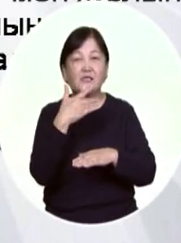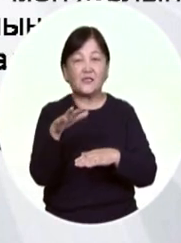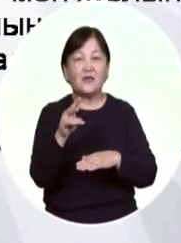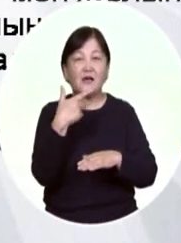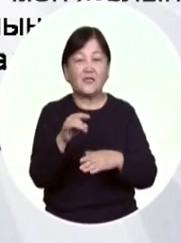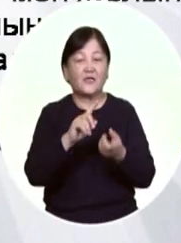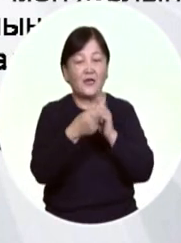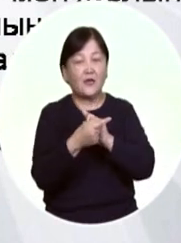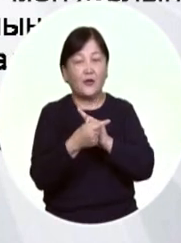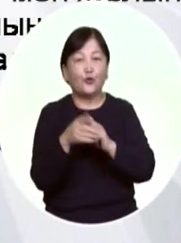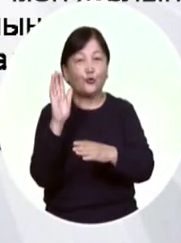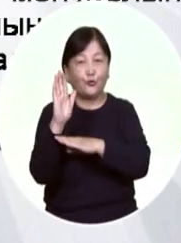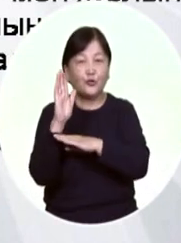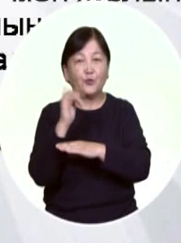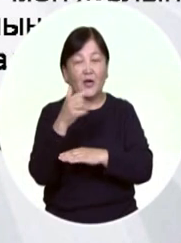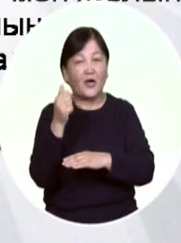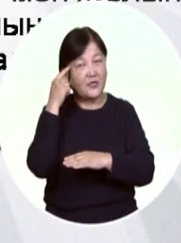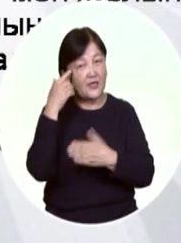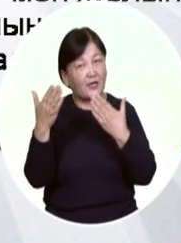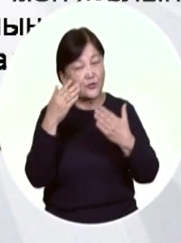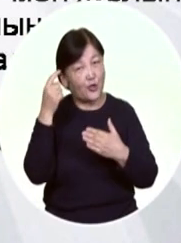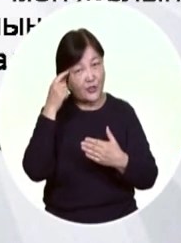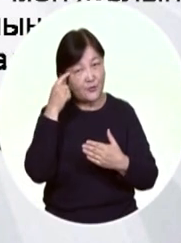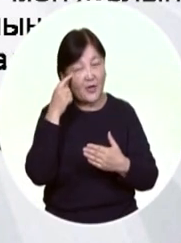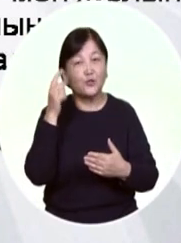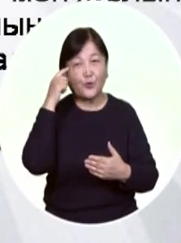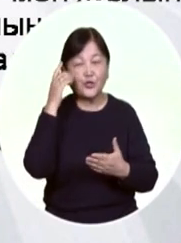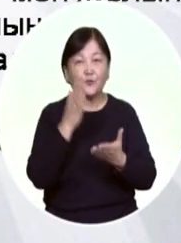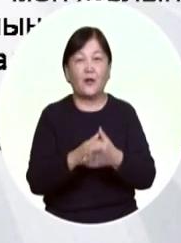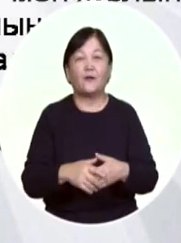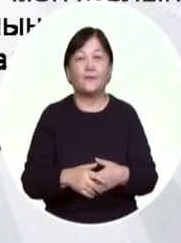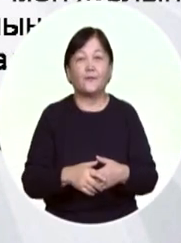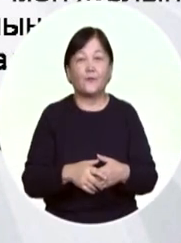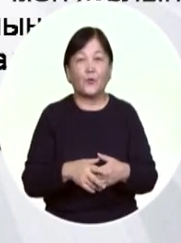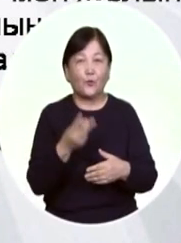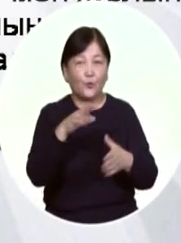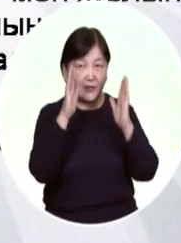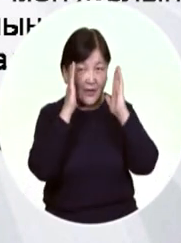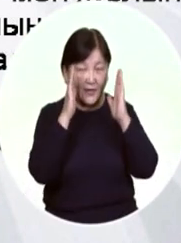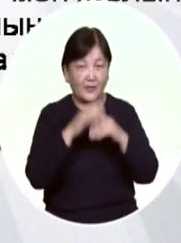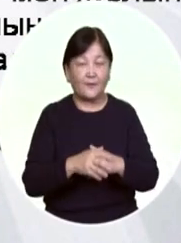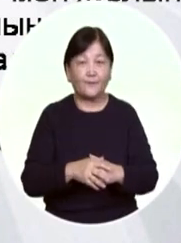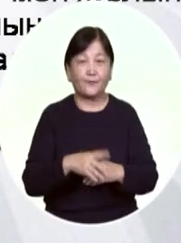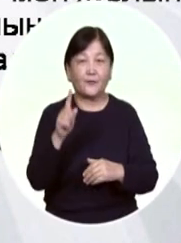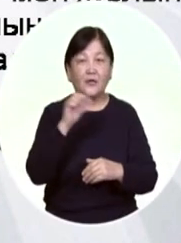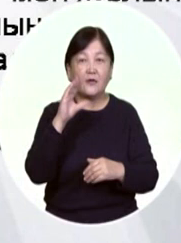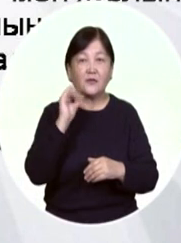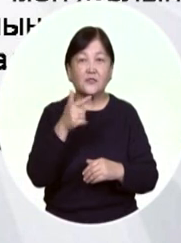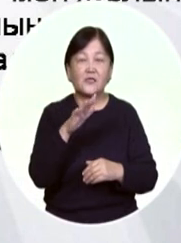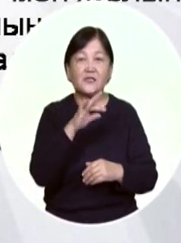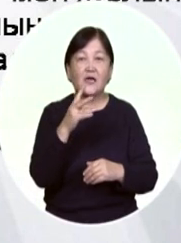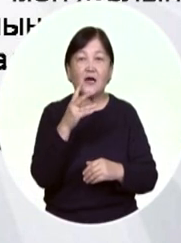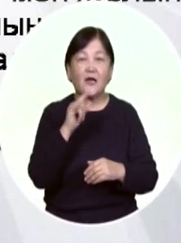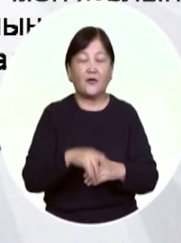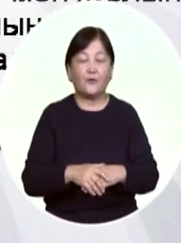бас харьцуулж ойлгоц чадсан байха. За энэ нэг зүйлд анхаарал хандуулна. Засаг захиргааны зохион байгуулалтыг